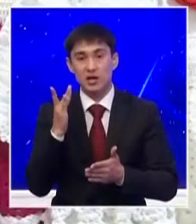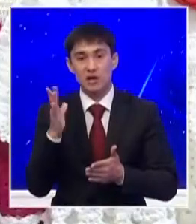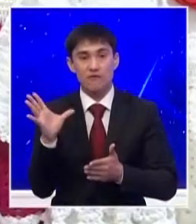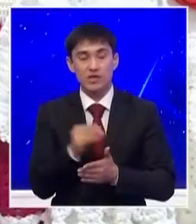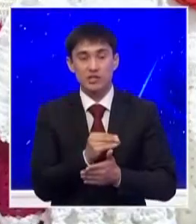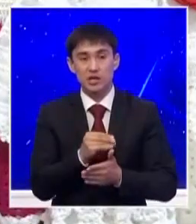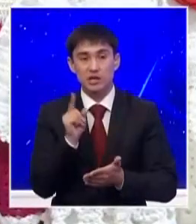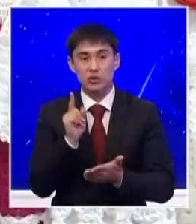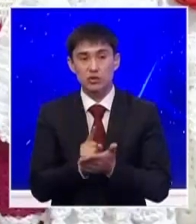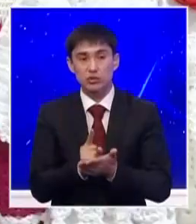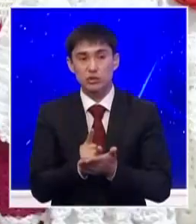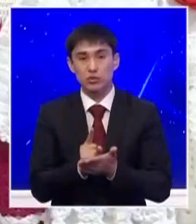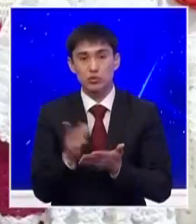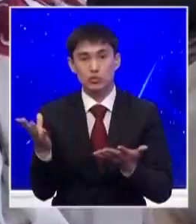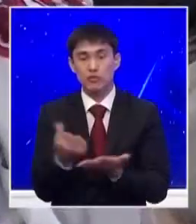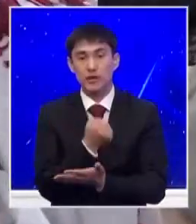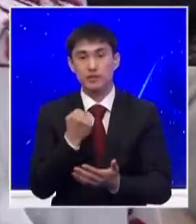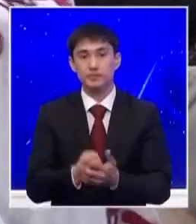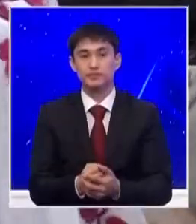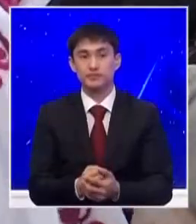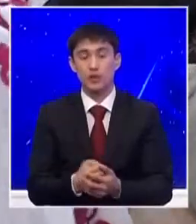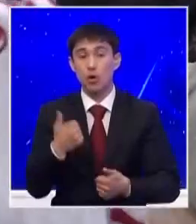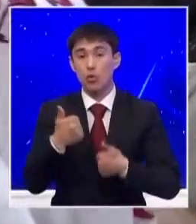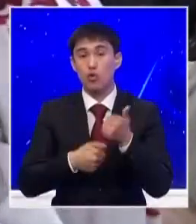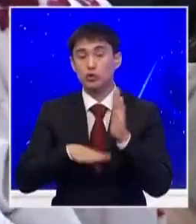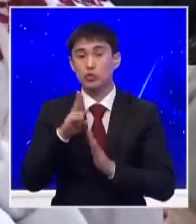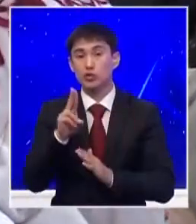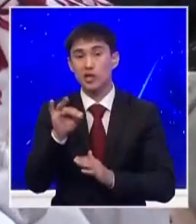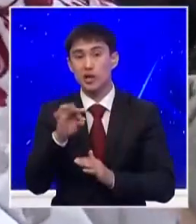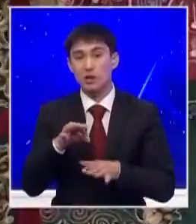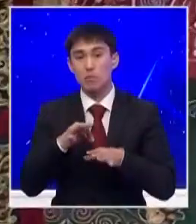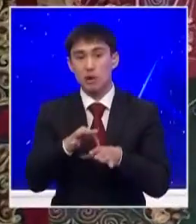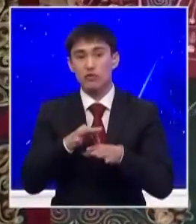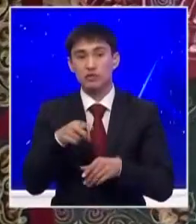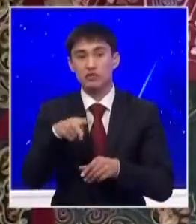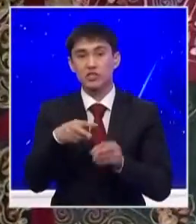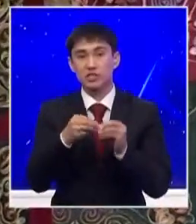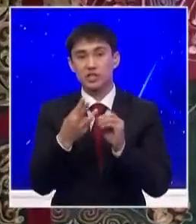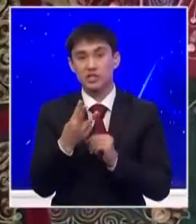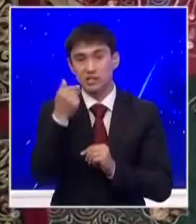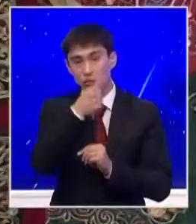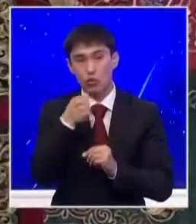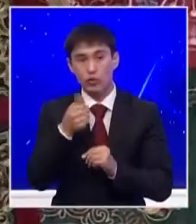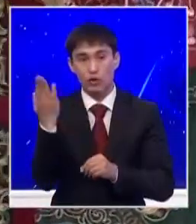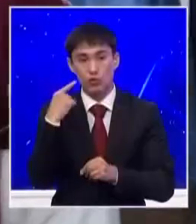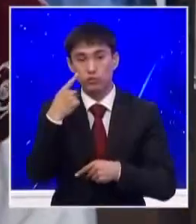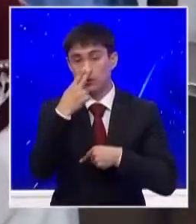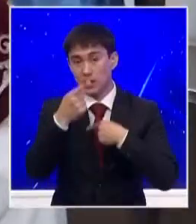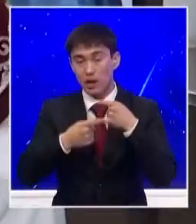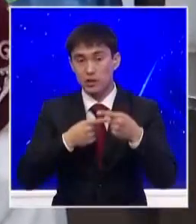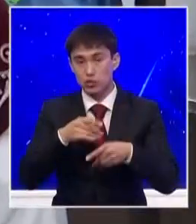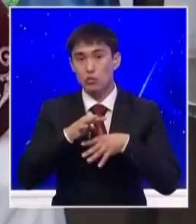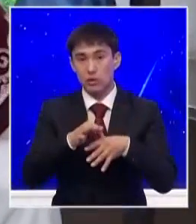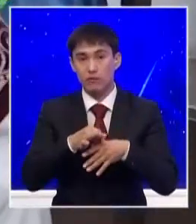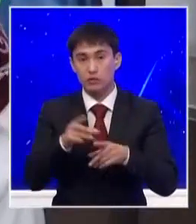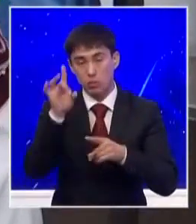везде должна успевать. Конкурс на лучшую килин в Вислединском районе проводится с 2013 года и давно уже стал не только традиционным,